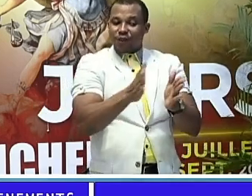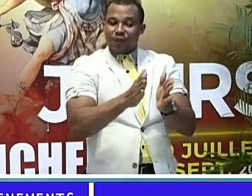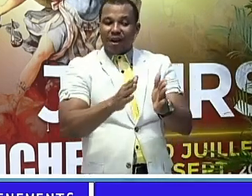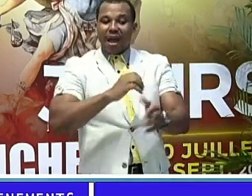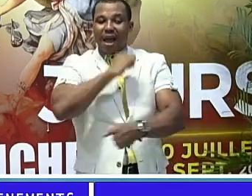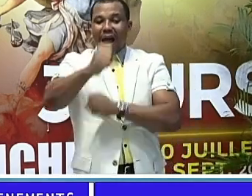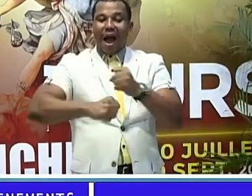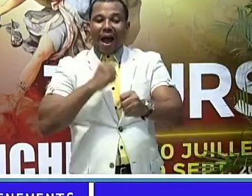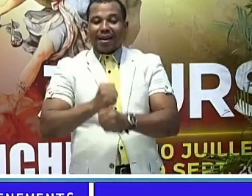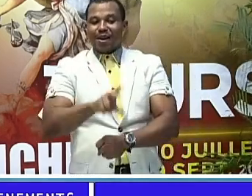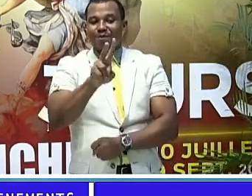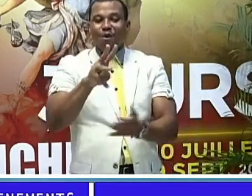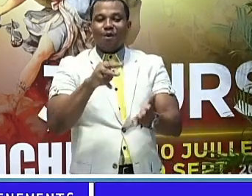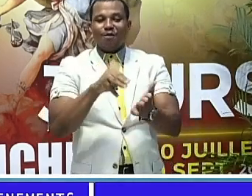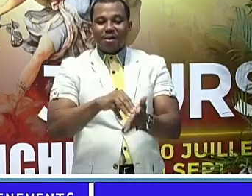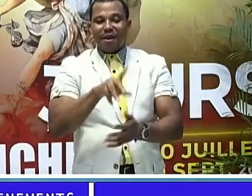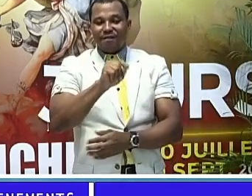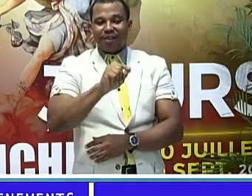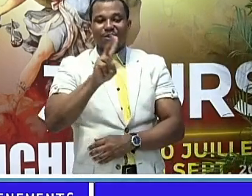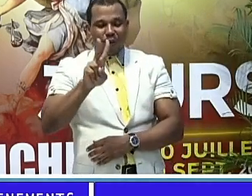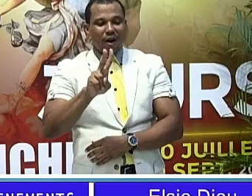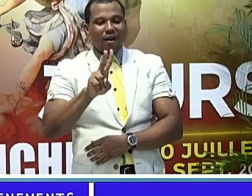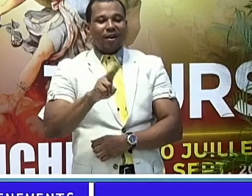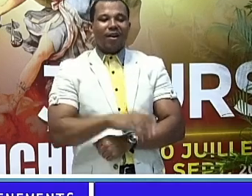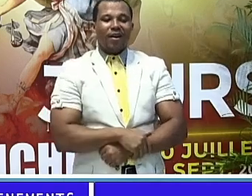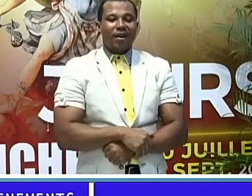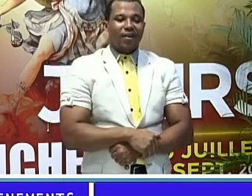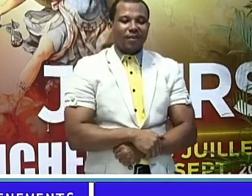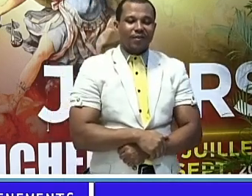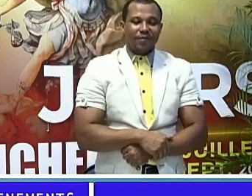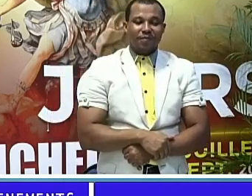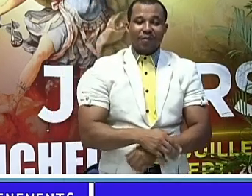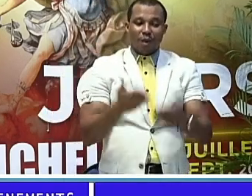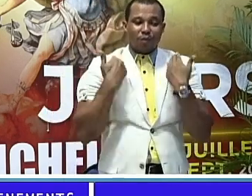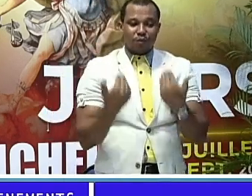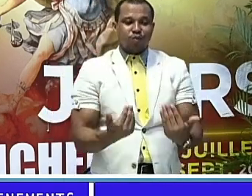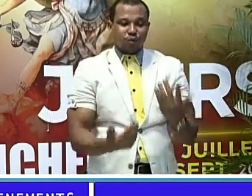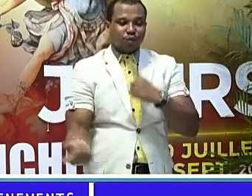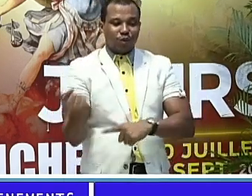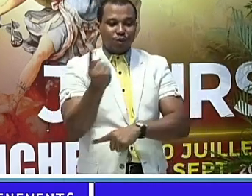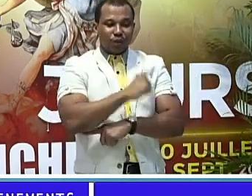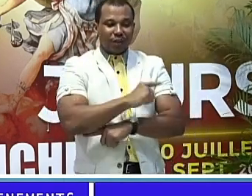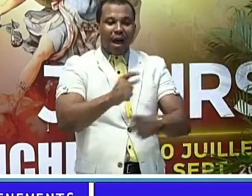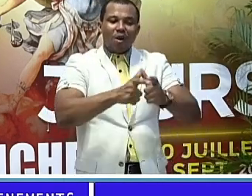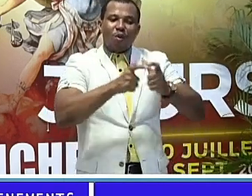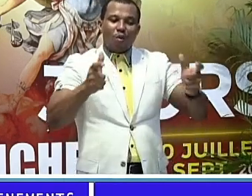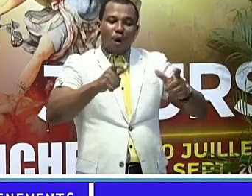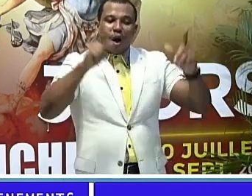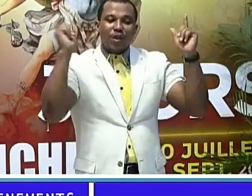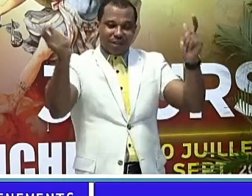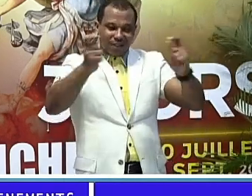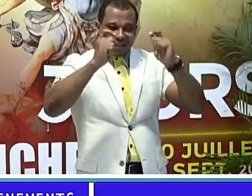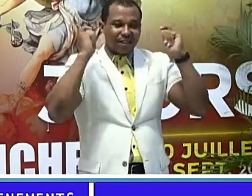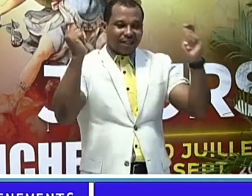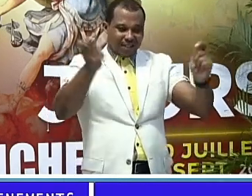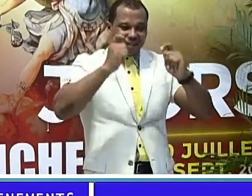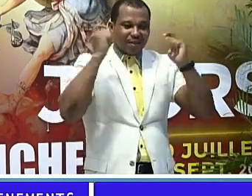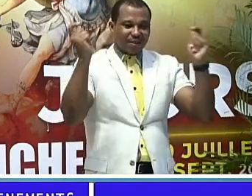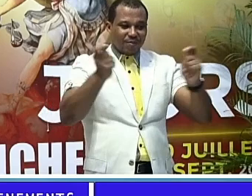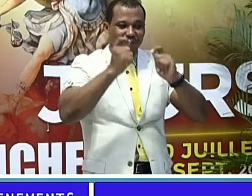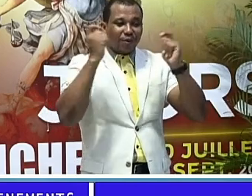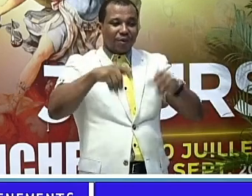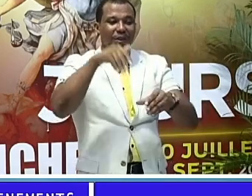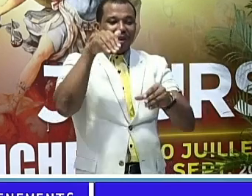ensemble projet pour exécuter. Par exemple, aujourd'hui, il y a une grosse cérémonie qui a fait dans la